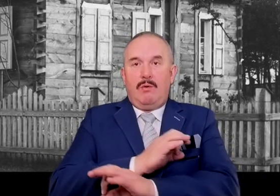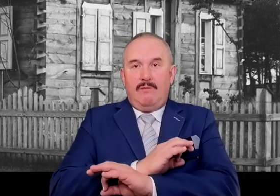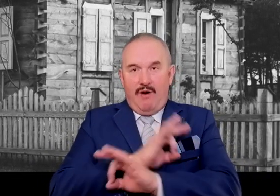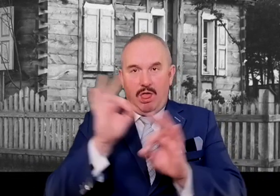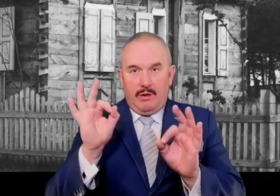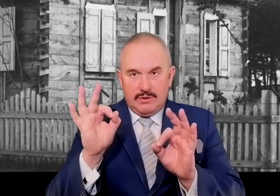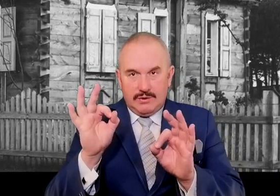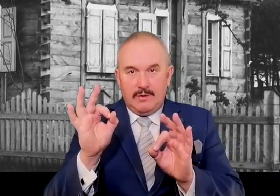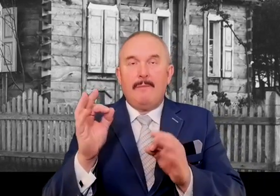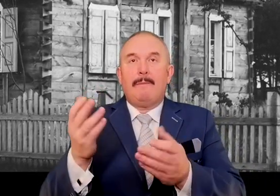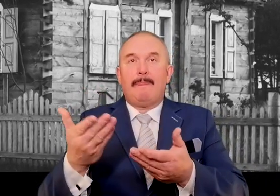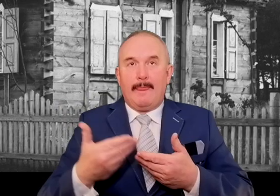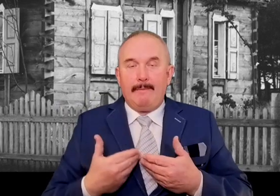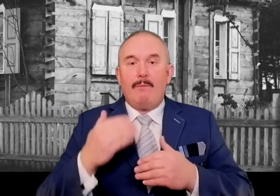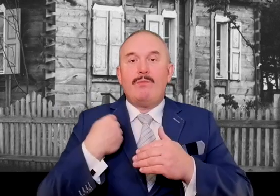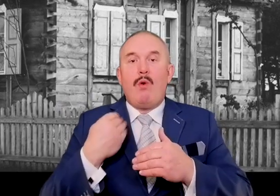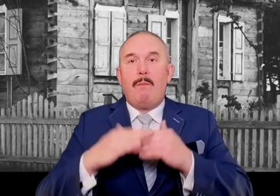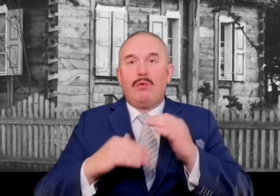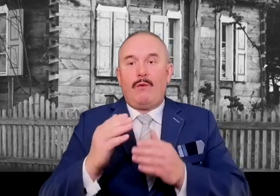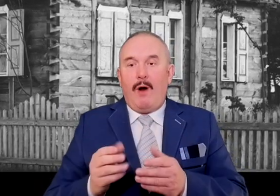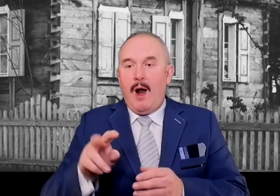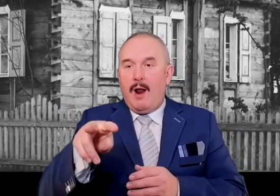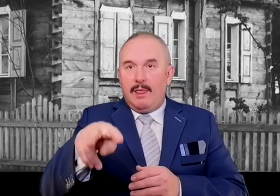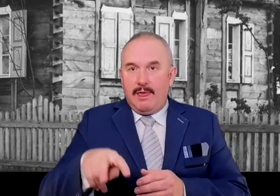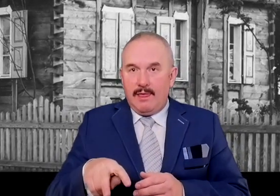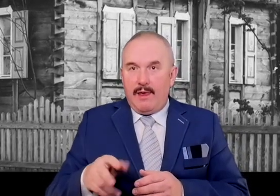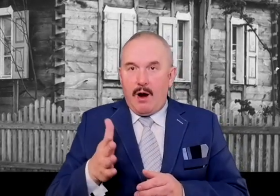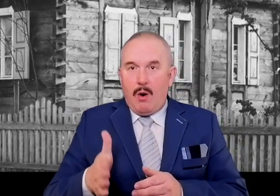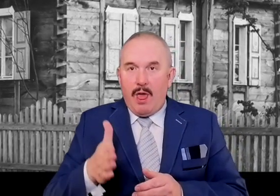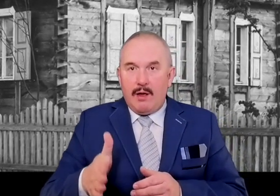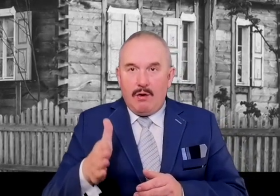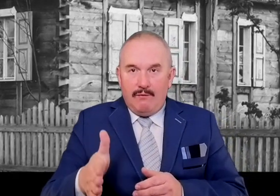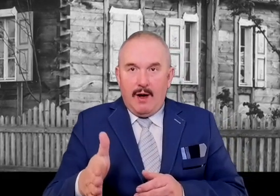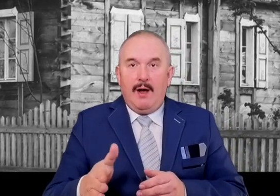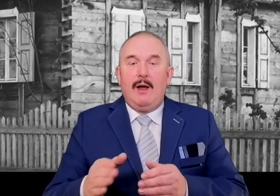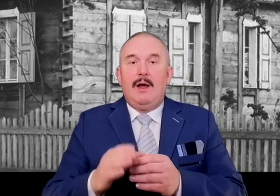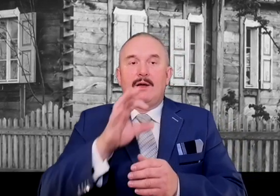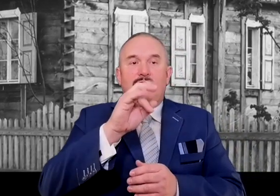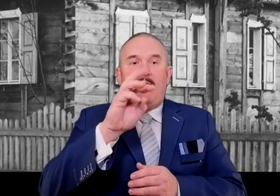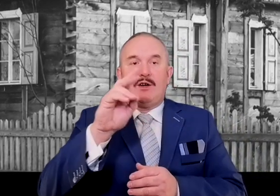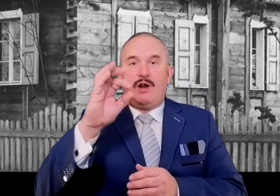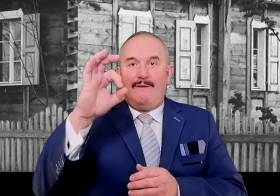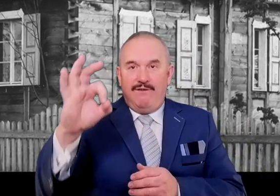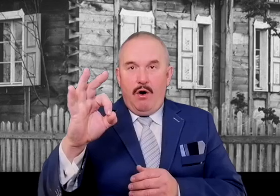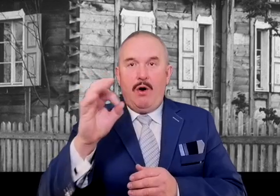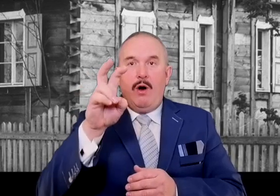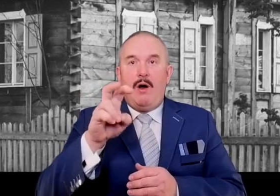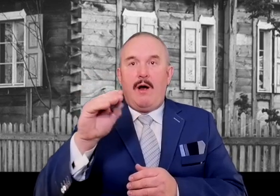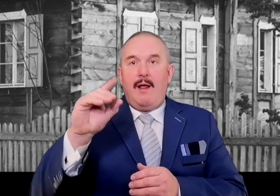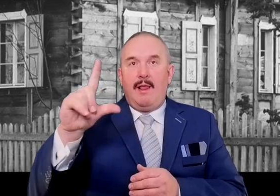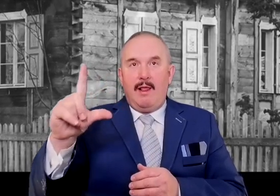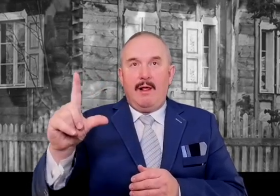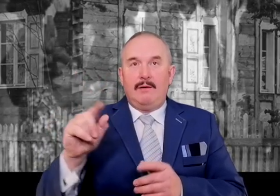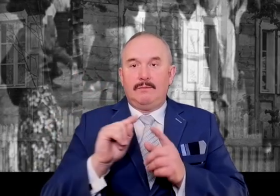niepodległości i przejęciu tego wybrzeża, to znaczy budową linii kolejowej na odcinku Swarzewo-Hel. Ci turyści mieli jak